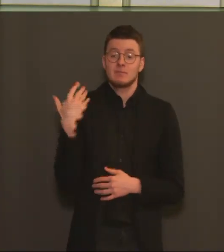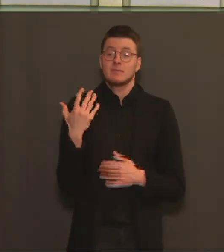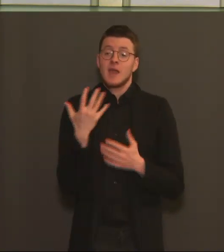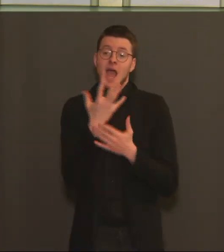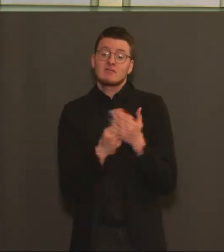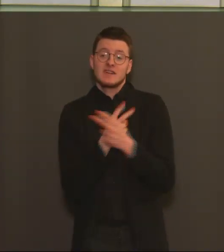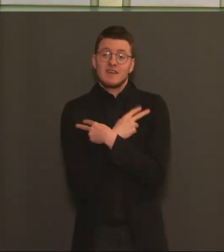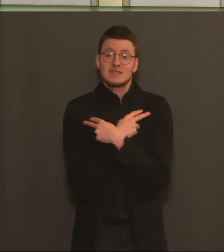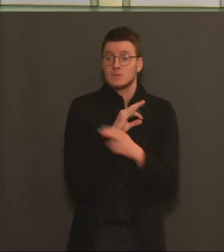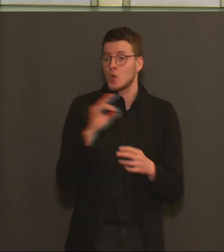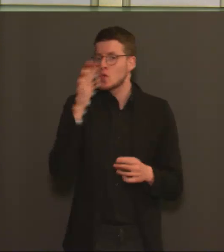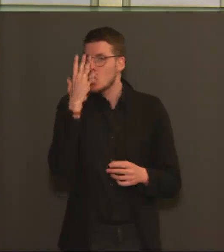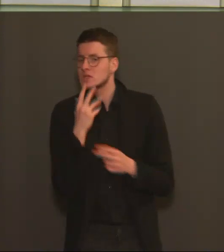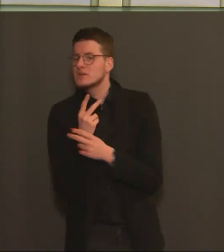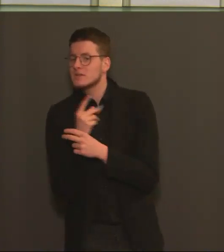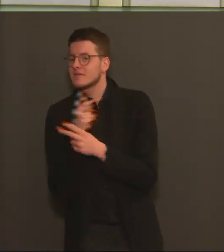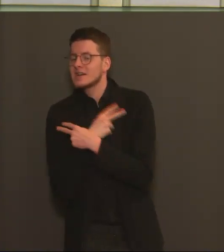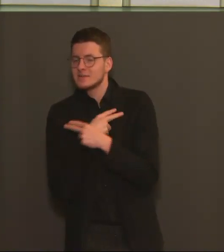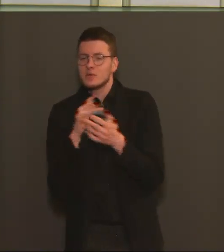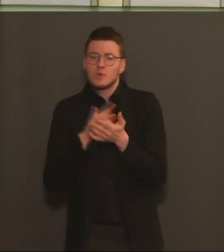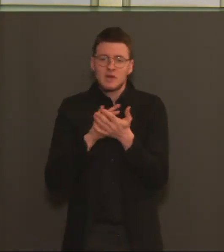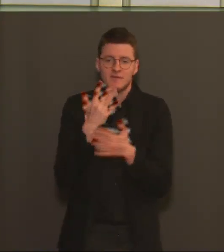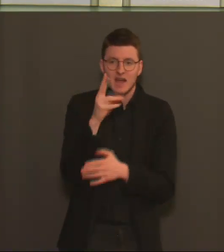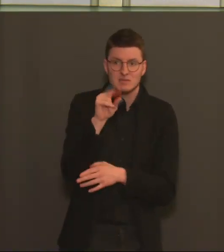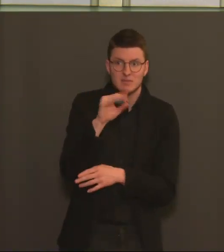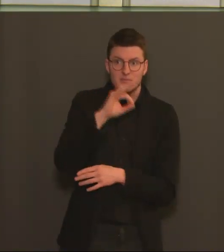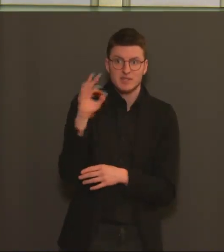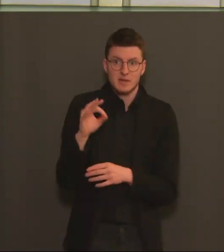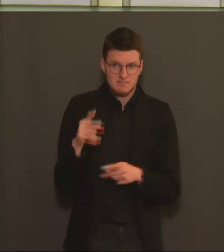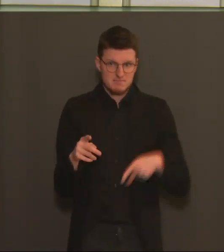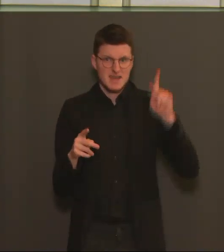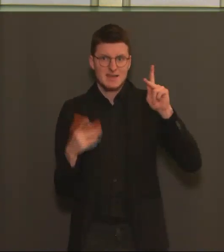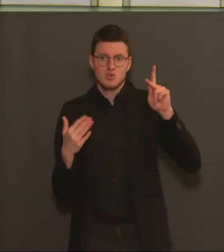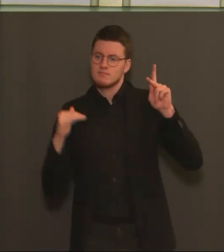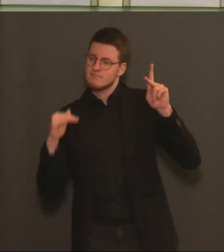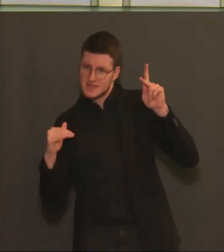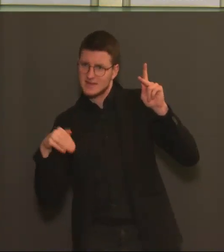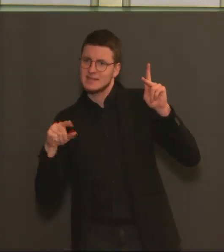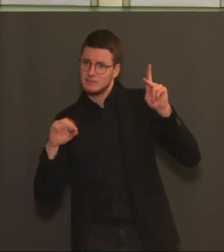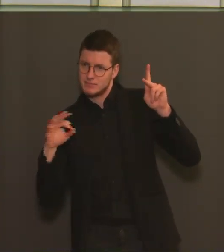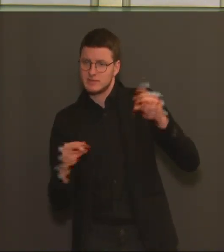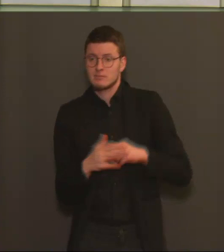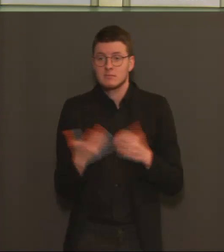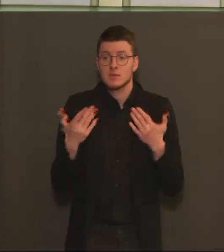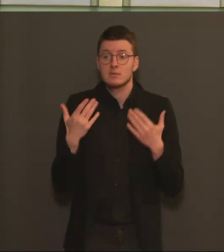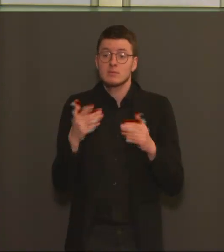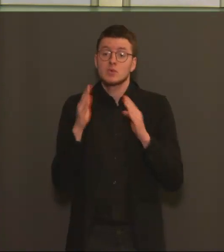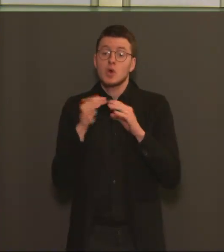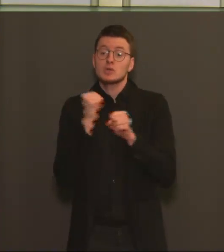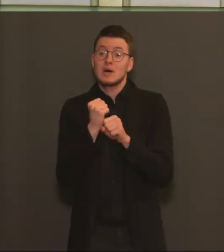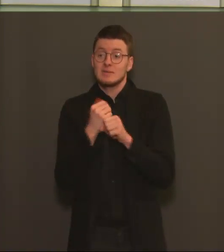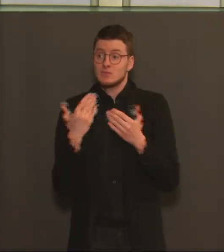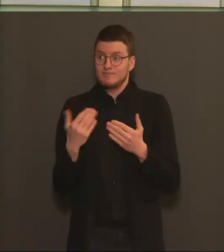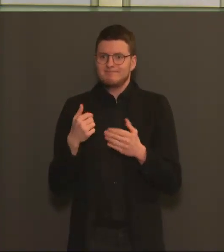krokusvakantie, was dat gemiddeld nog 25%. Thuiswerk is dus met 6% afgenomen